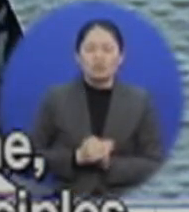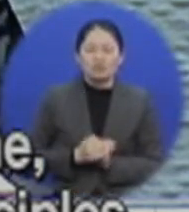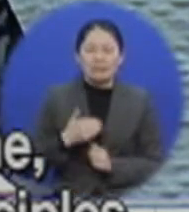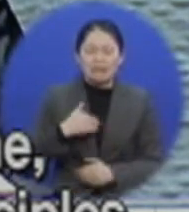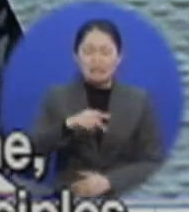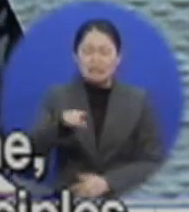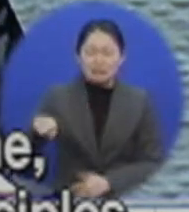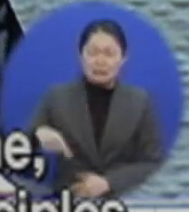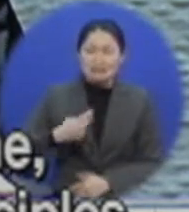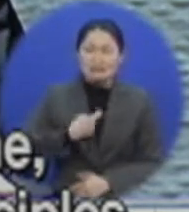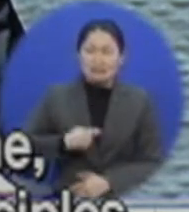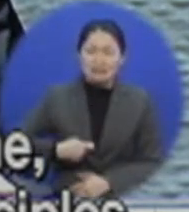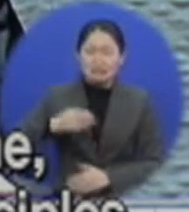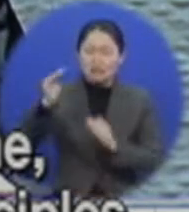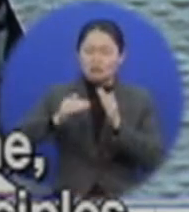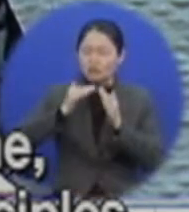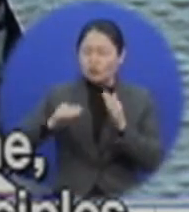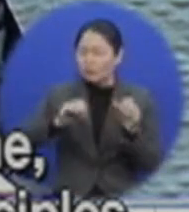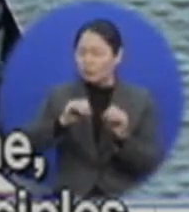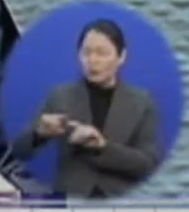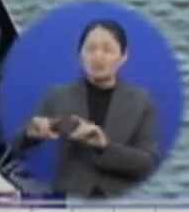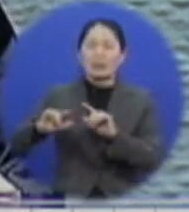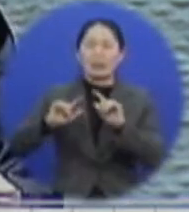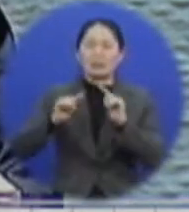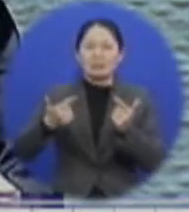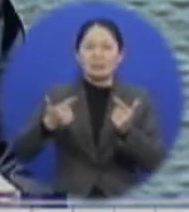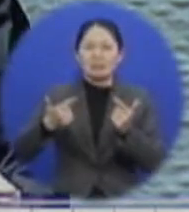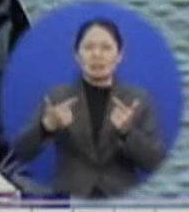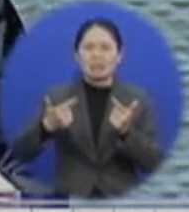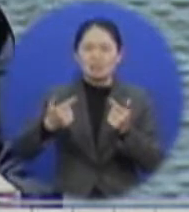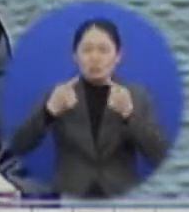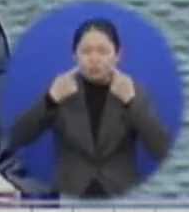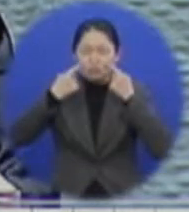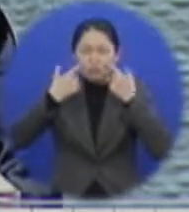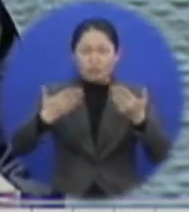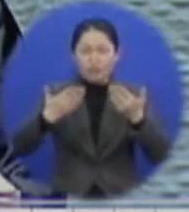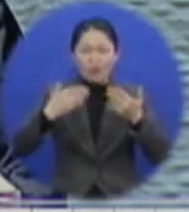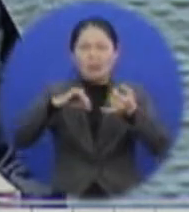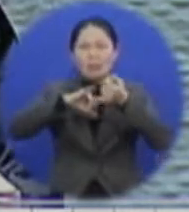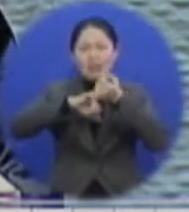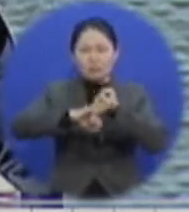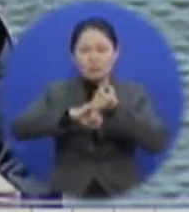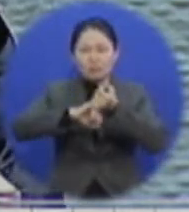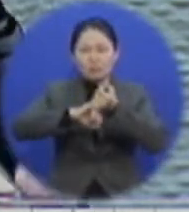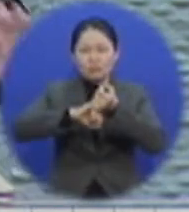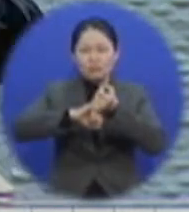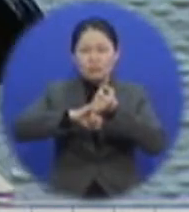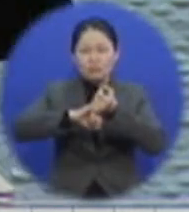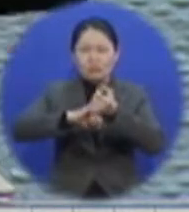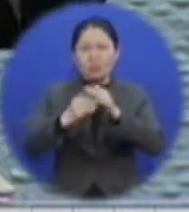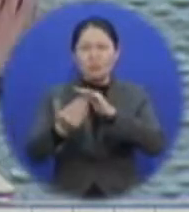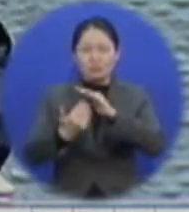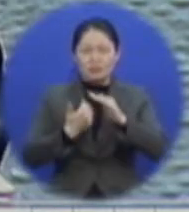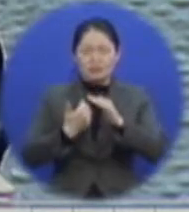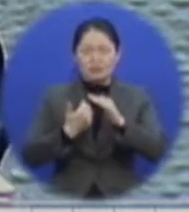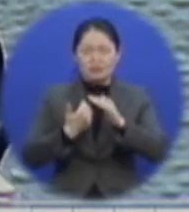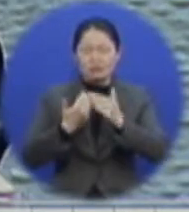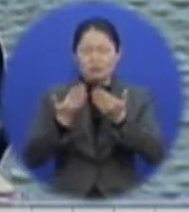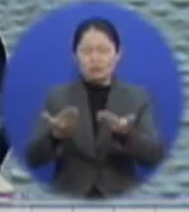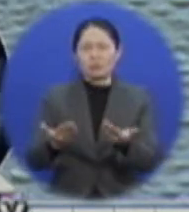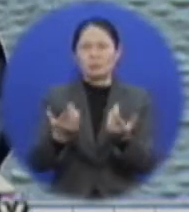자들을 절대 버리지 않을 거다 하는 분명한 약속을 미리 해 놓으신